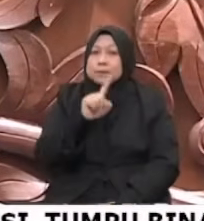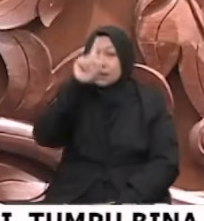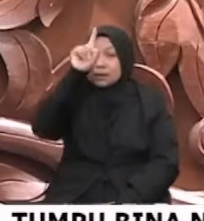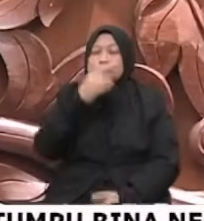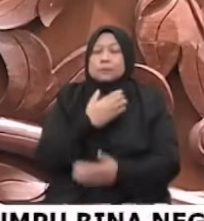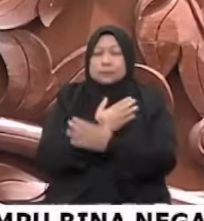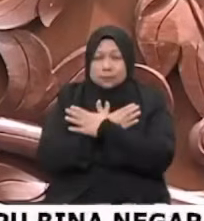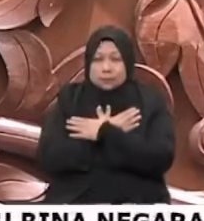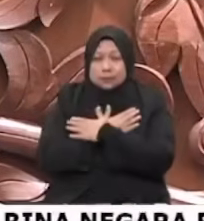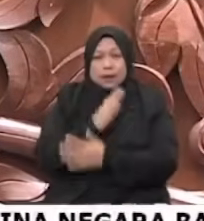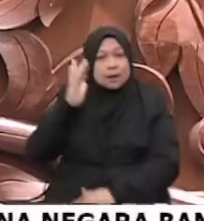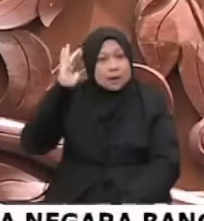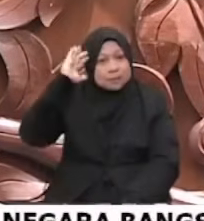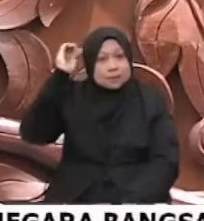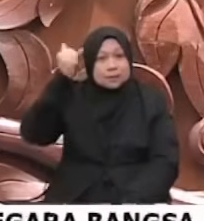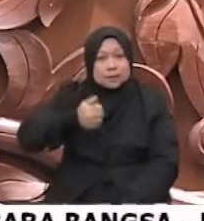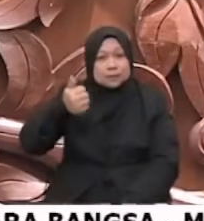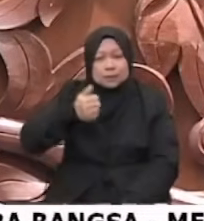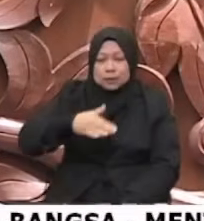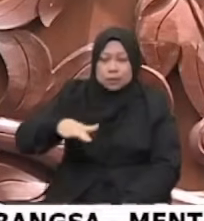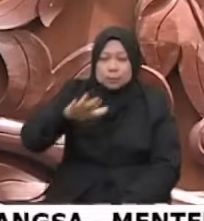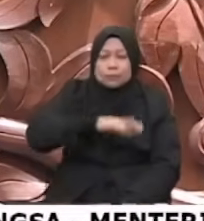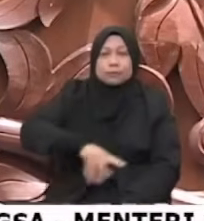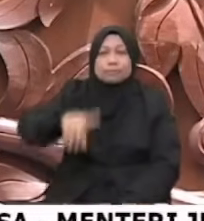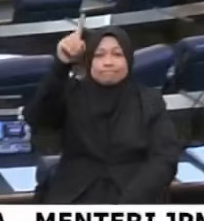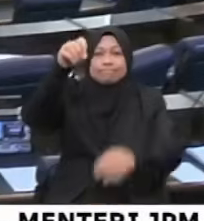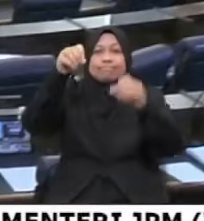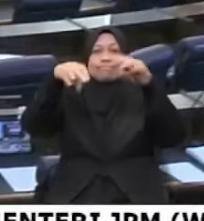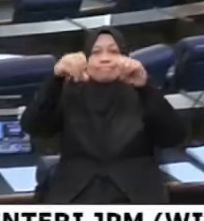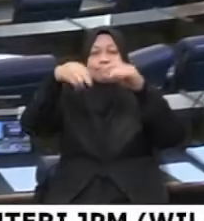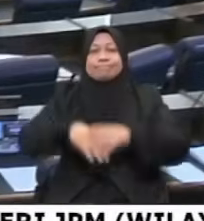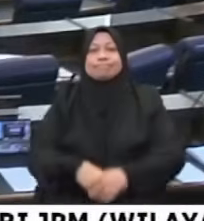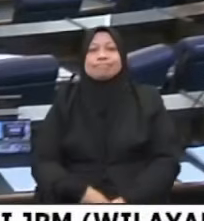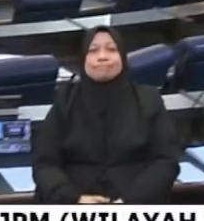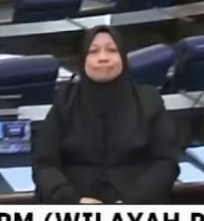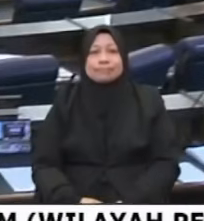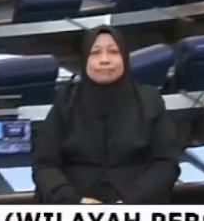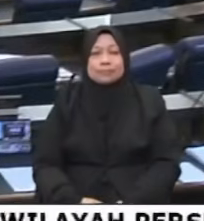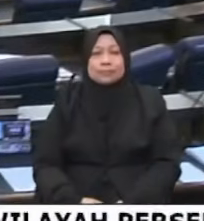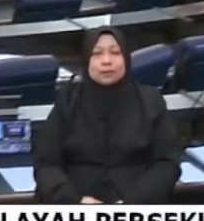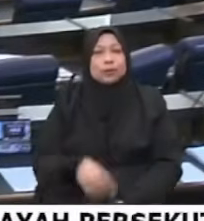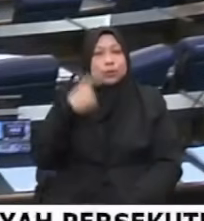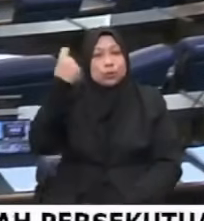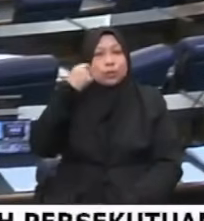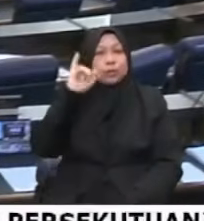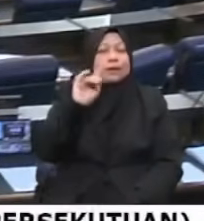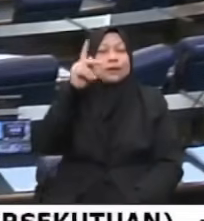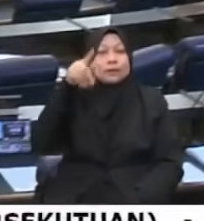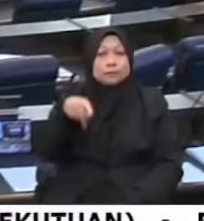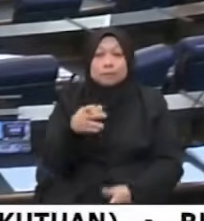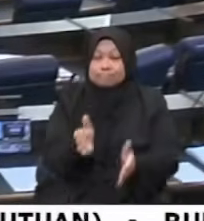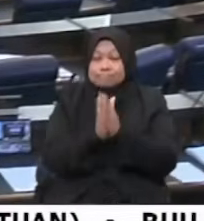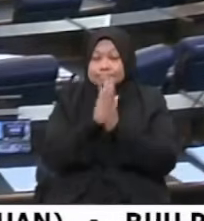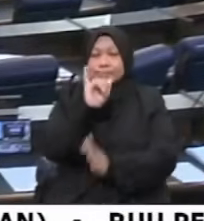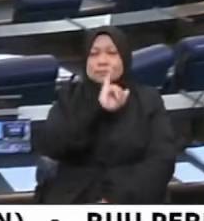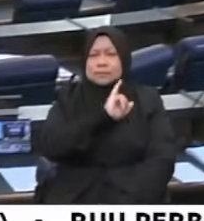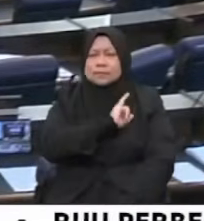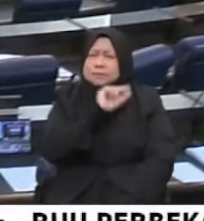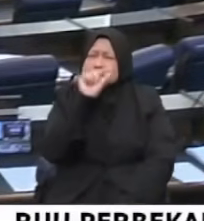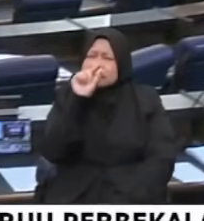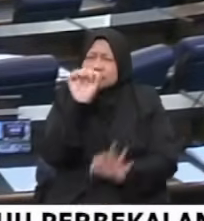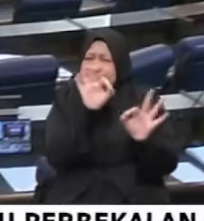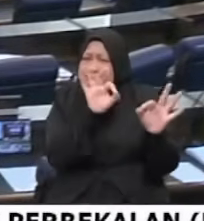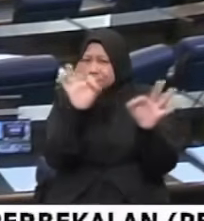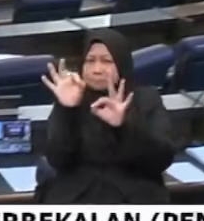bismillahirrahmanirrahim assalamualaikum warahmatullahi wabarakatuh Tan Sri yang dipertua ikan saya membuat sikit